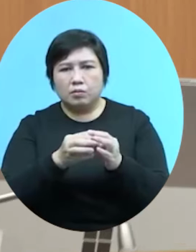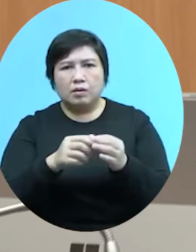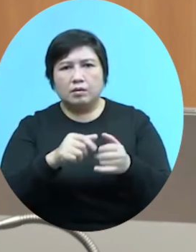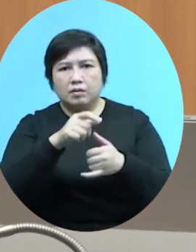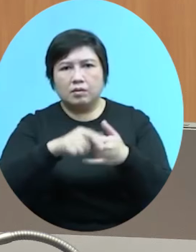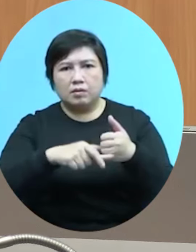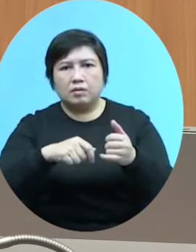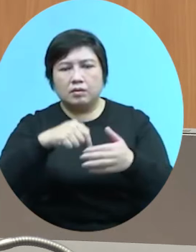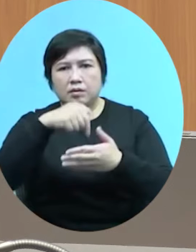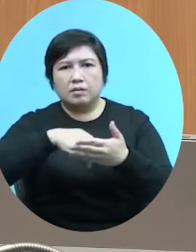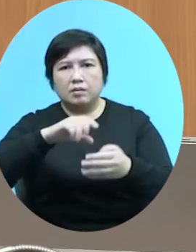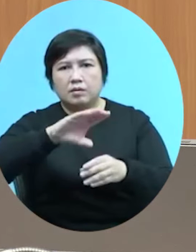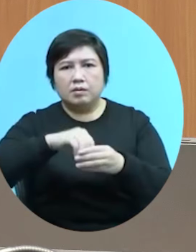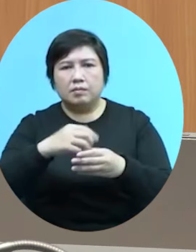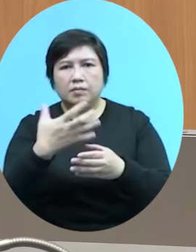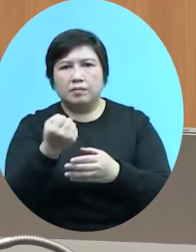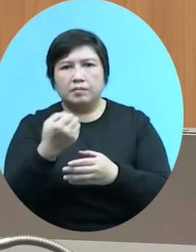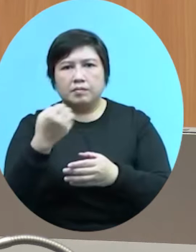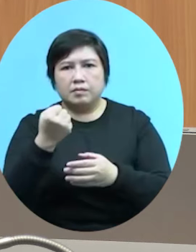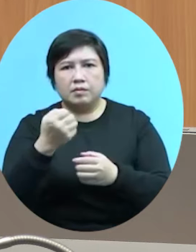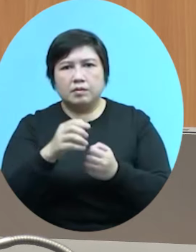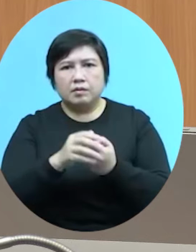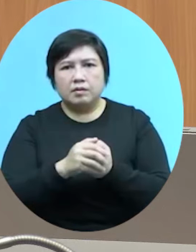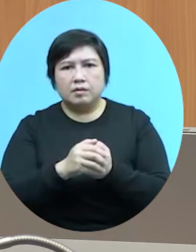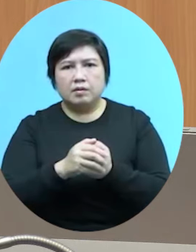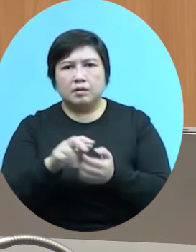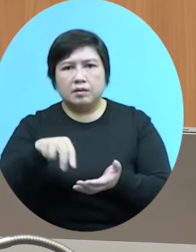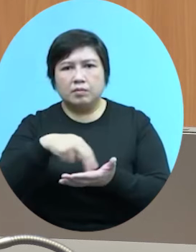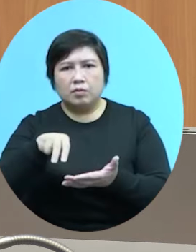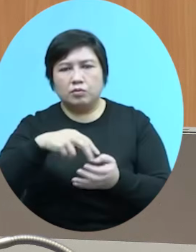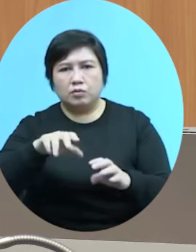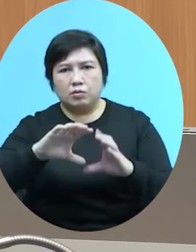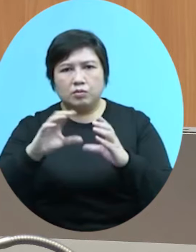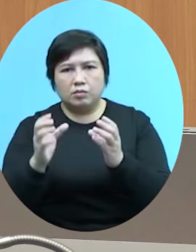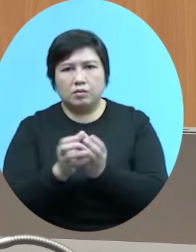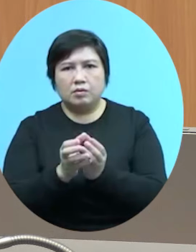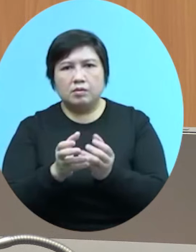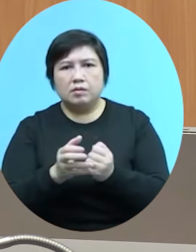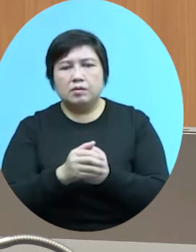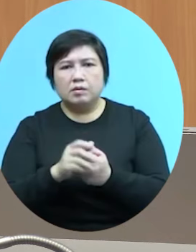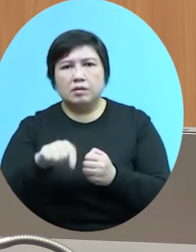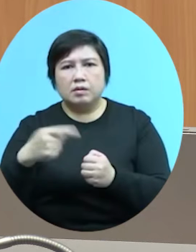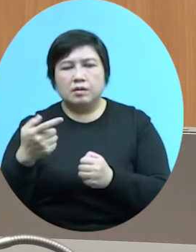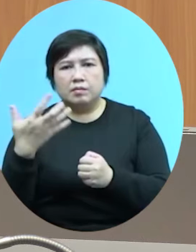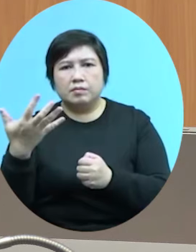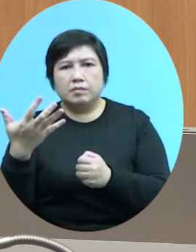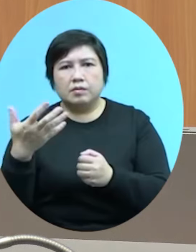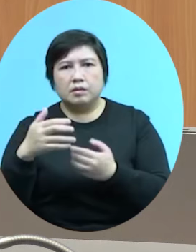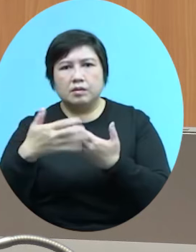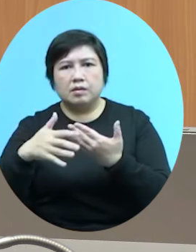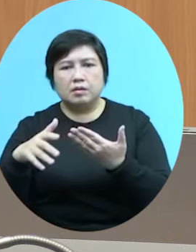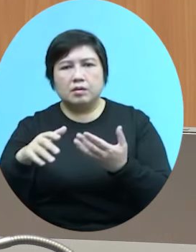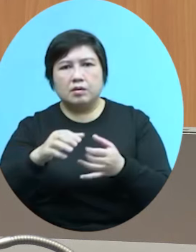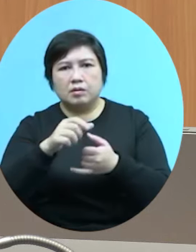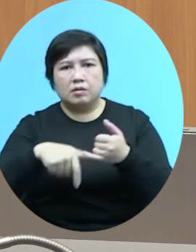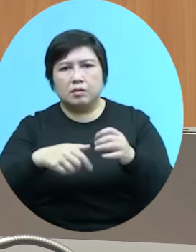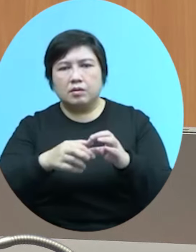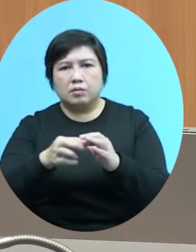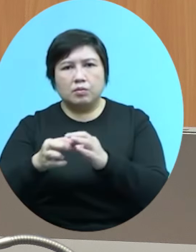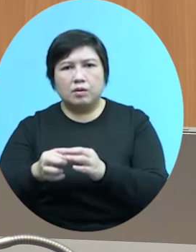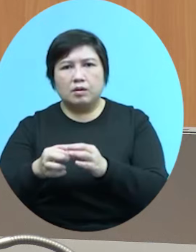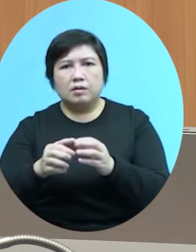當中包括50宗是跳舞群組另外5宗是跟其他個案相關的